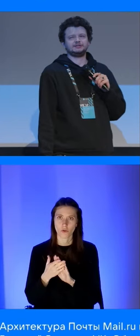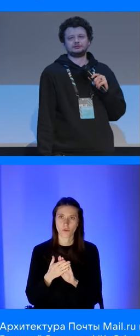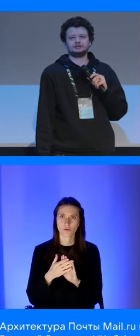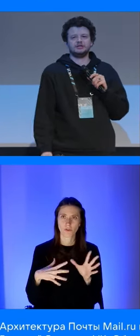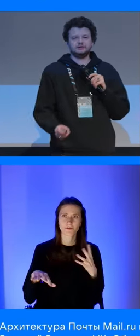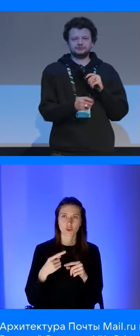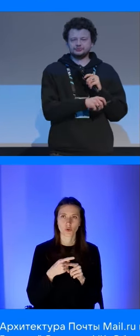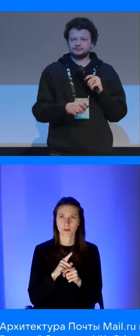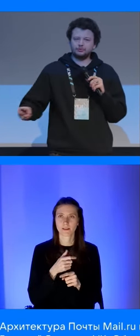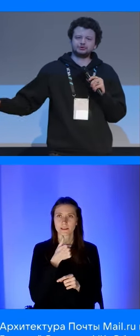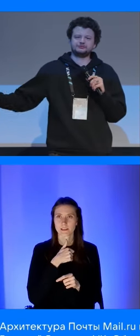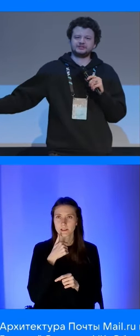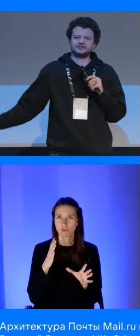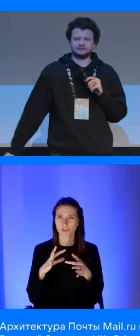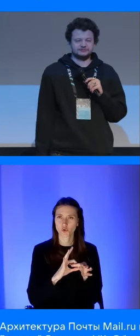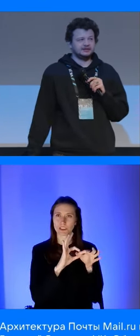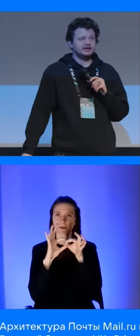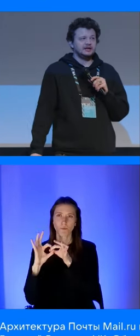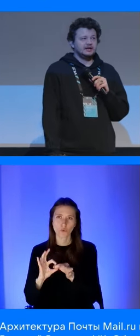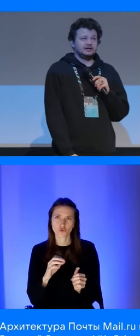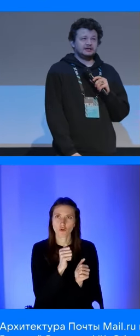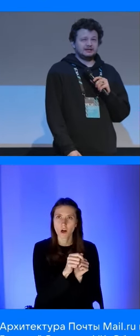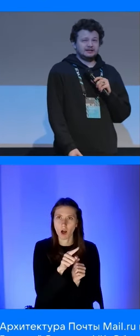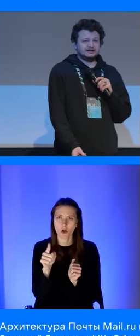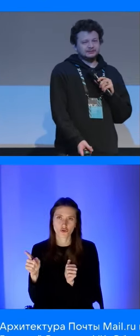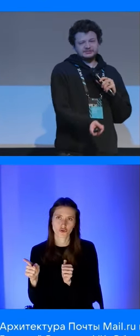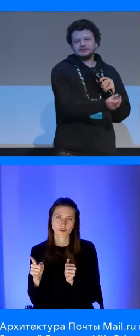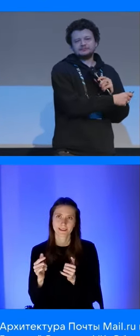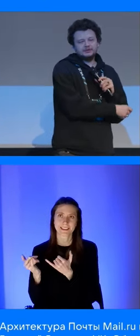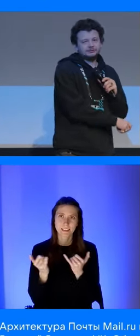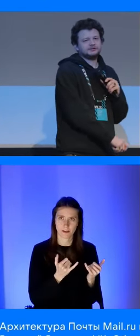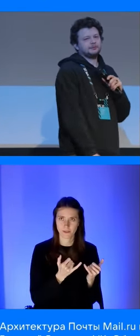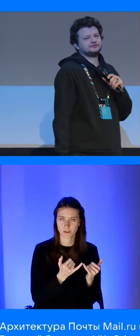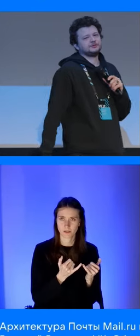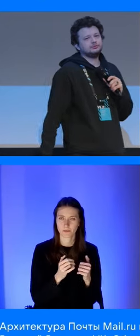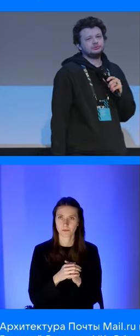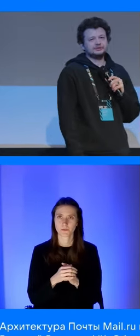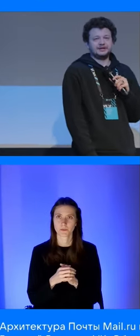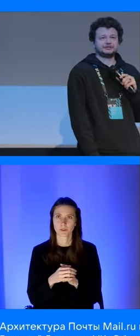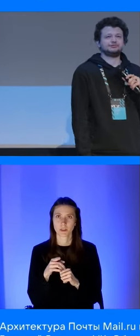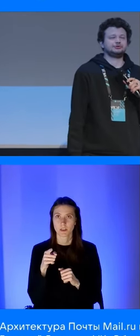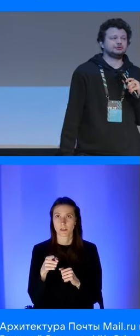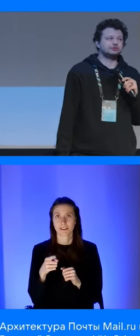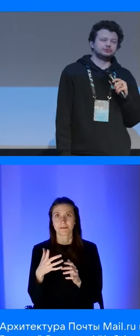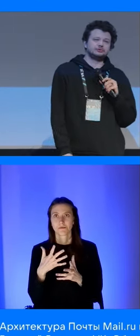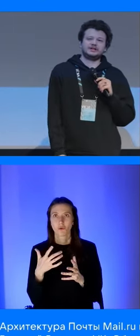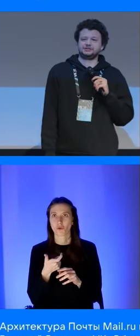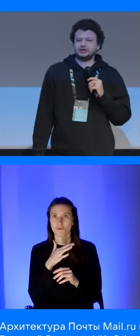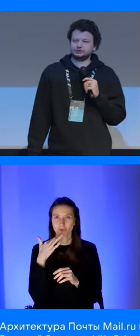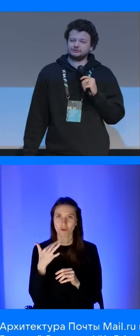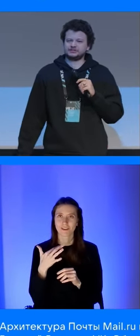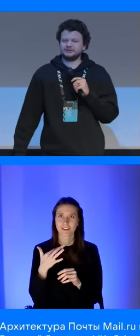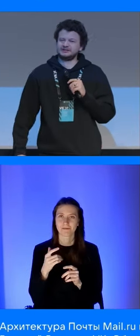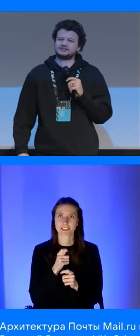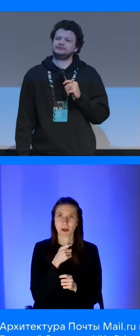все тестируют всю цепочку всех сервисов. Там 7 миллионов запросов в секунду, это, конечно, звучит очень круто, но я